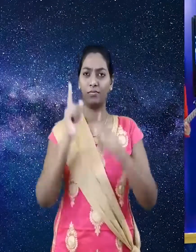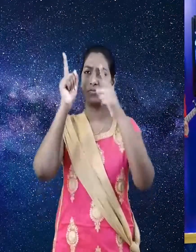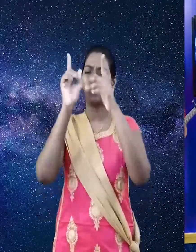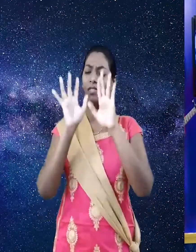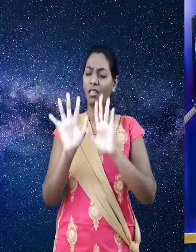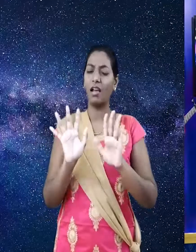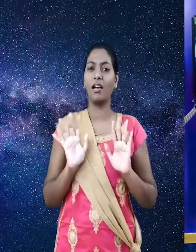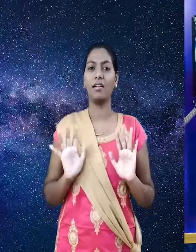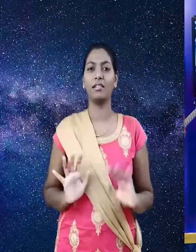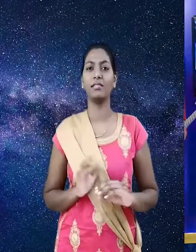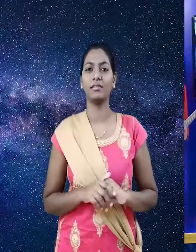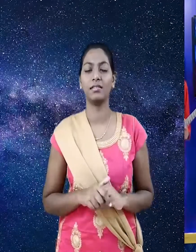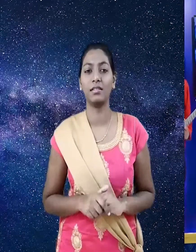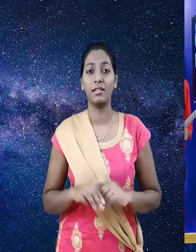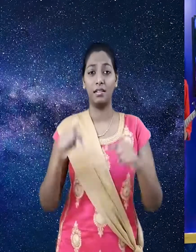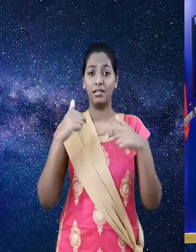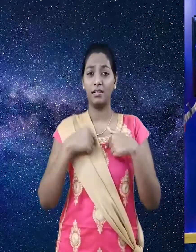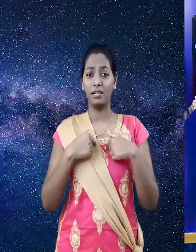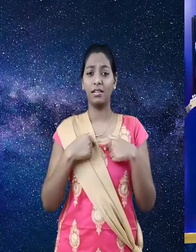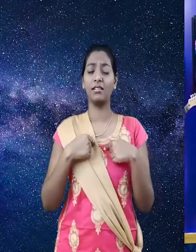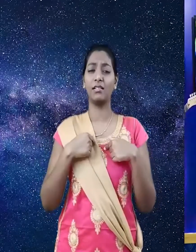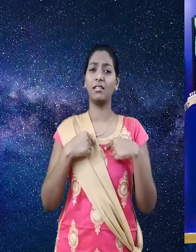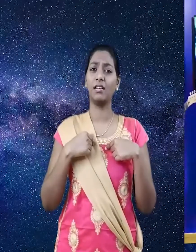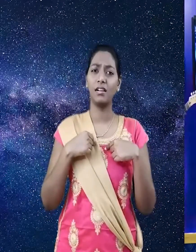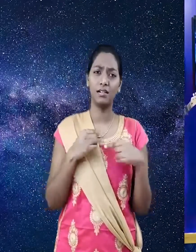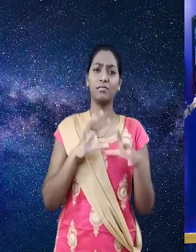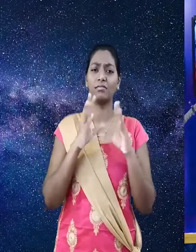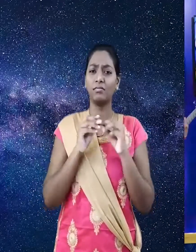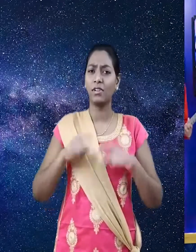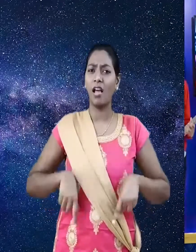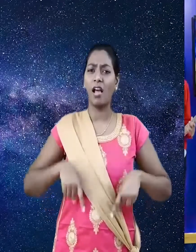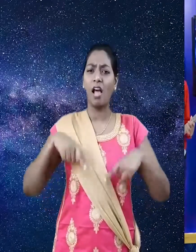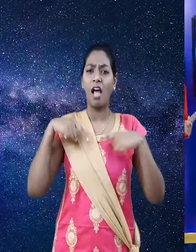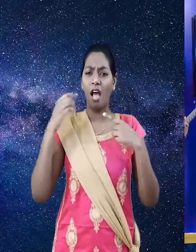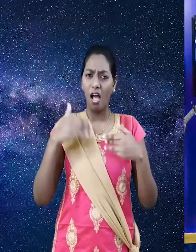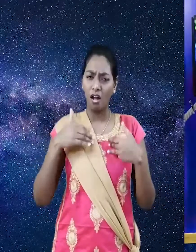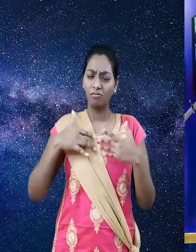तू यहाँ है, हमारे मध्य में घूमता